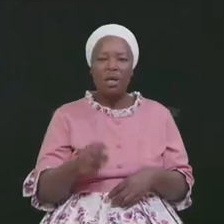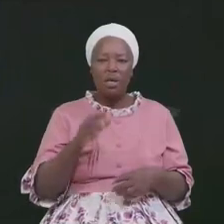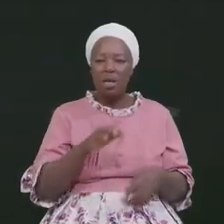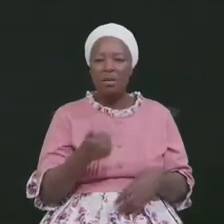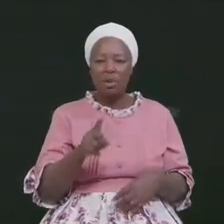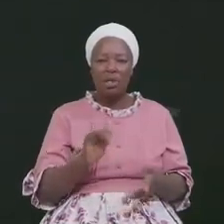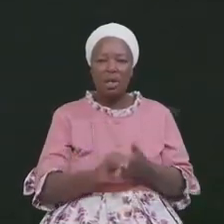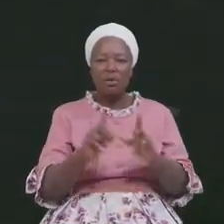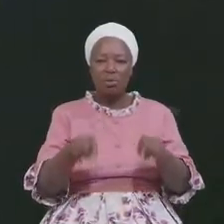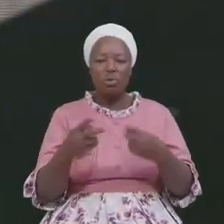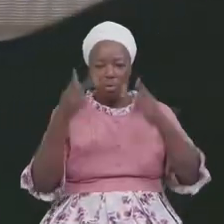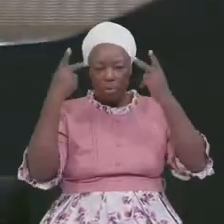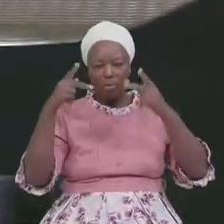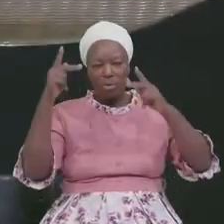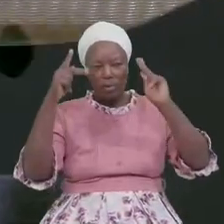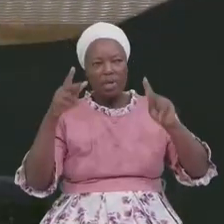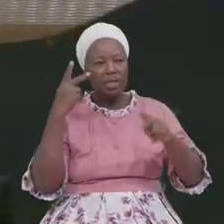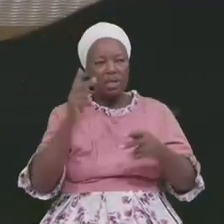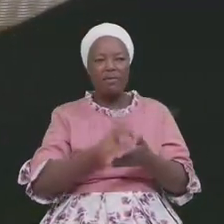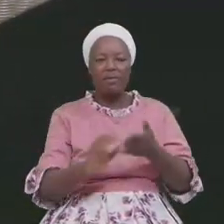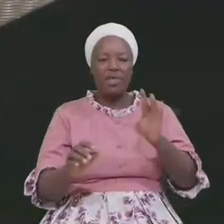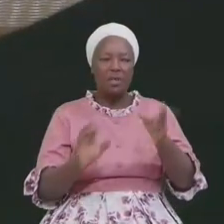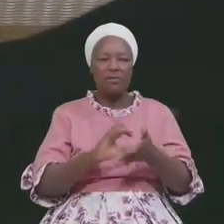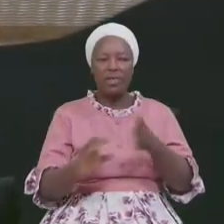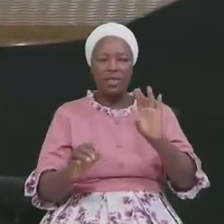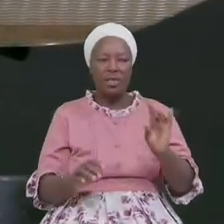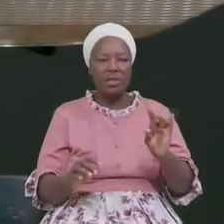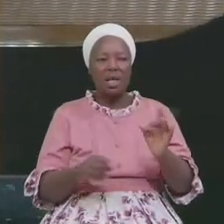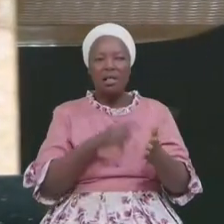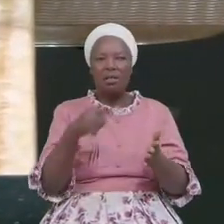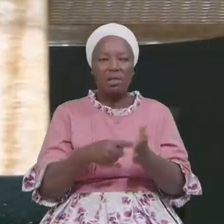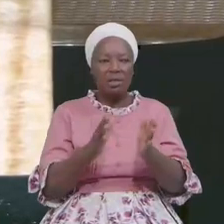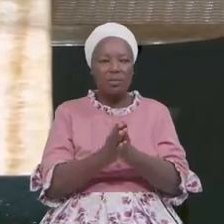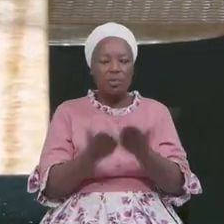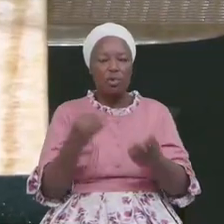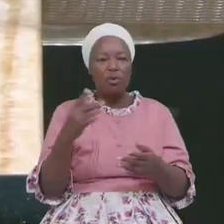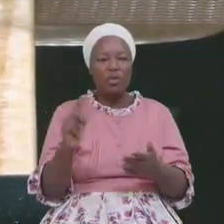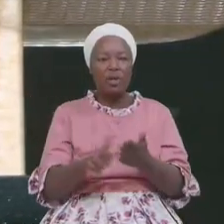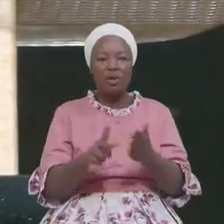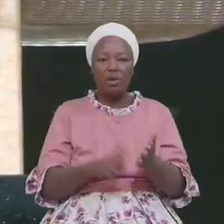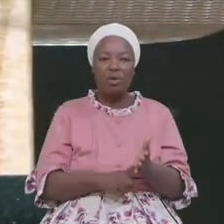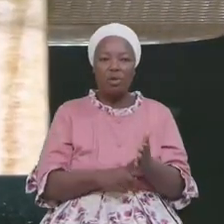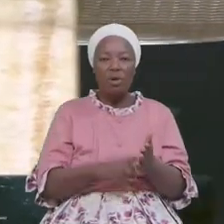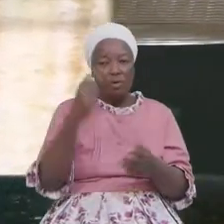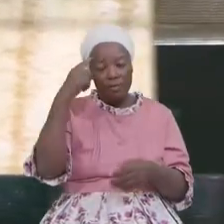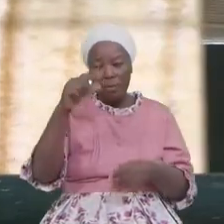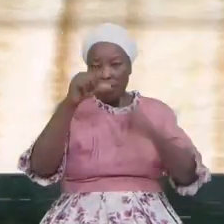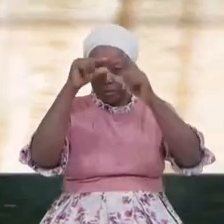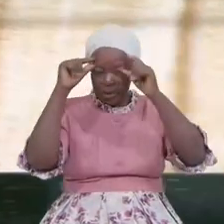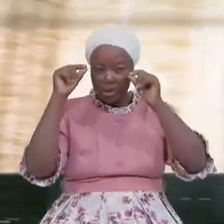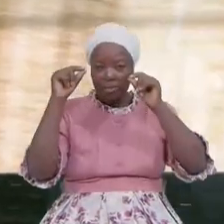Maintenant, verset 8. Verset 8. Que ce livre de la loi, Moïse, pour